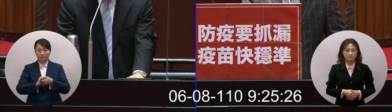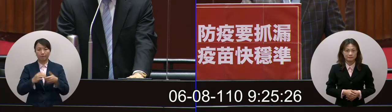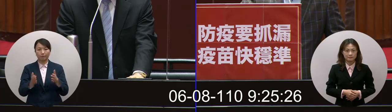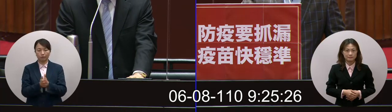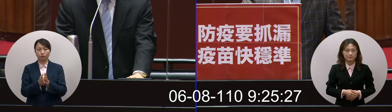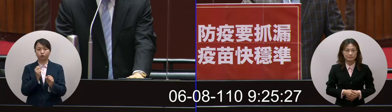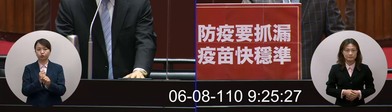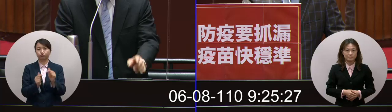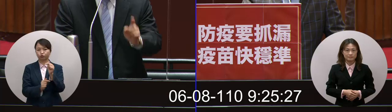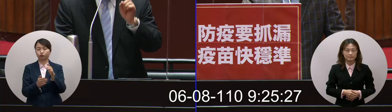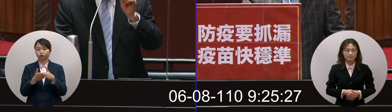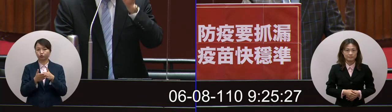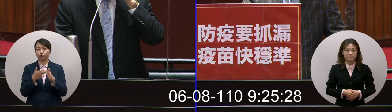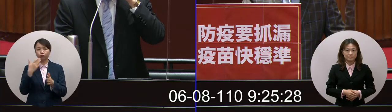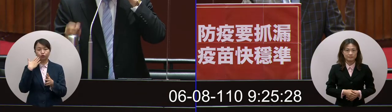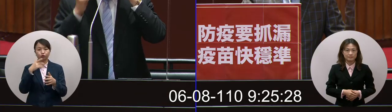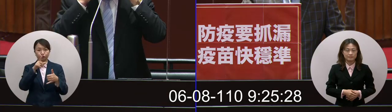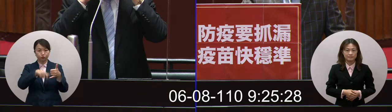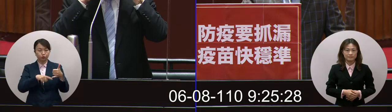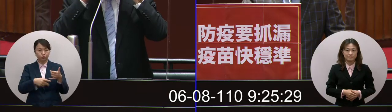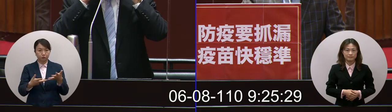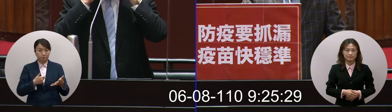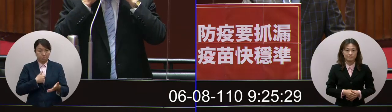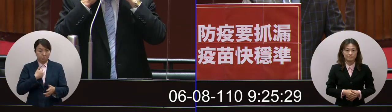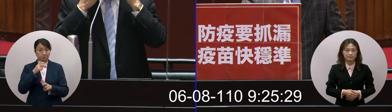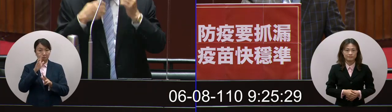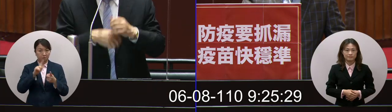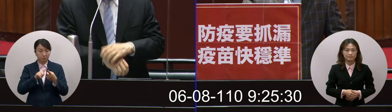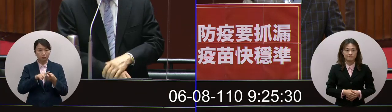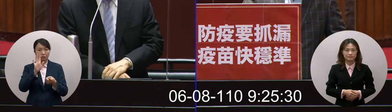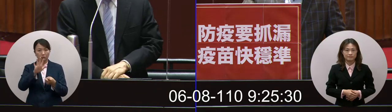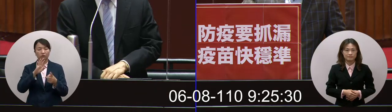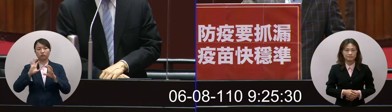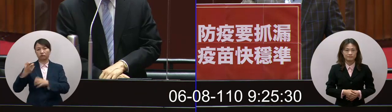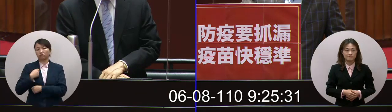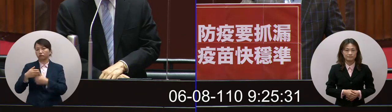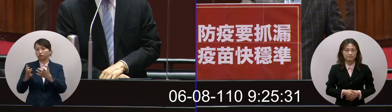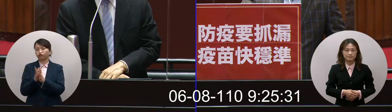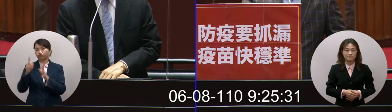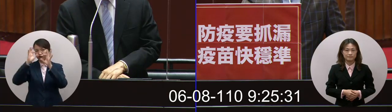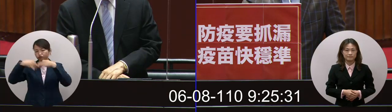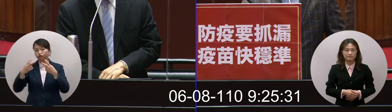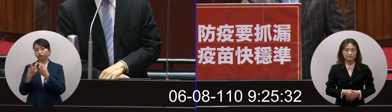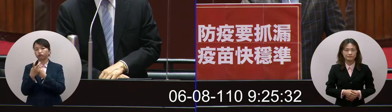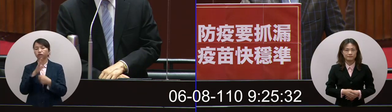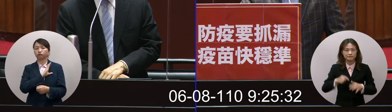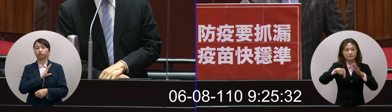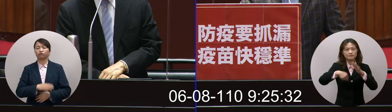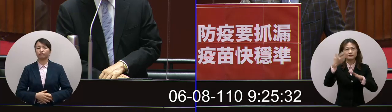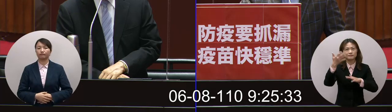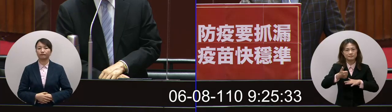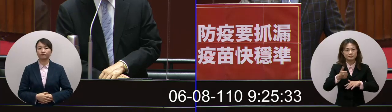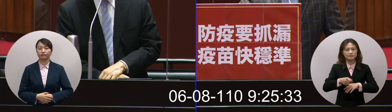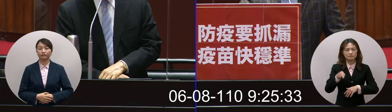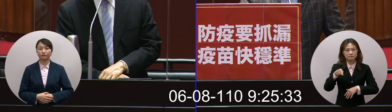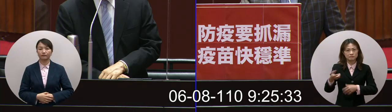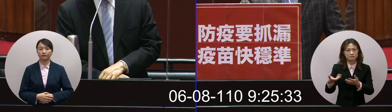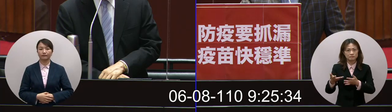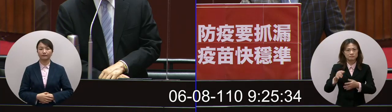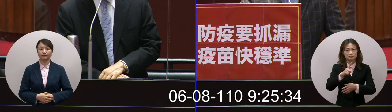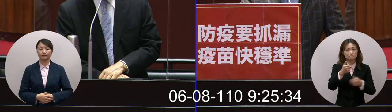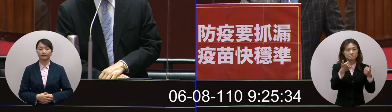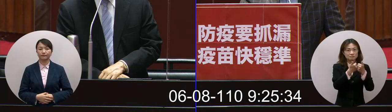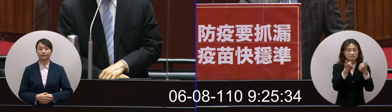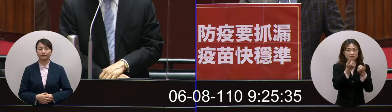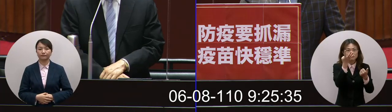到。所以如果这个个案闹确实，绝对公布这爱检讨。 院长，这个问题不是恁开会